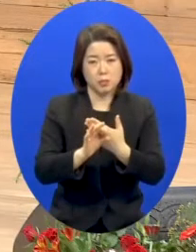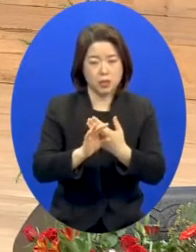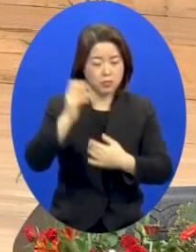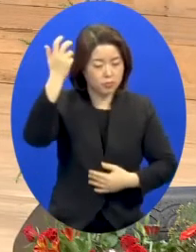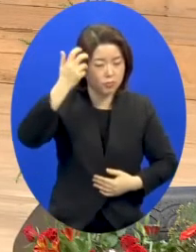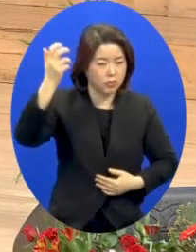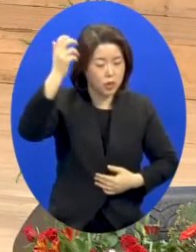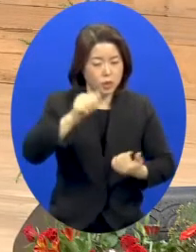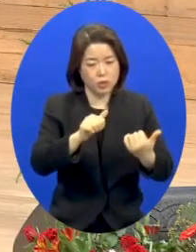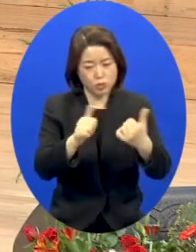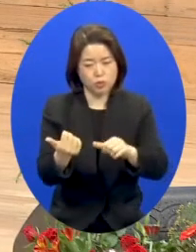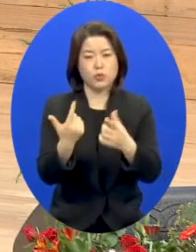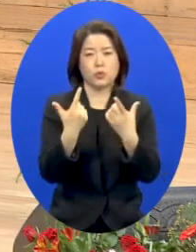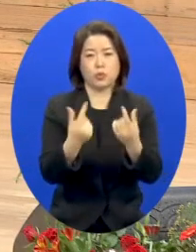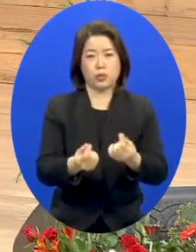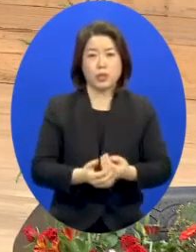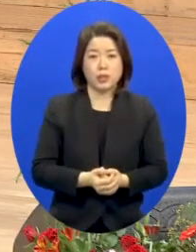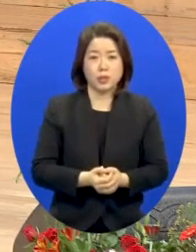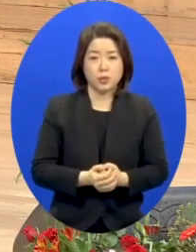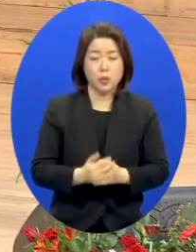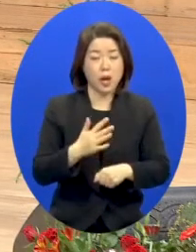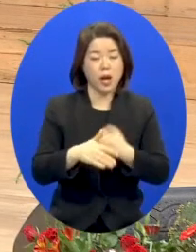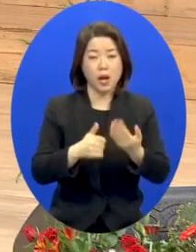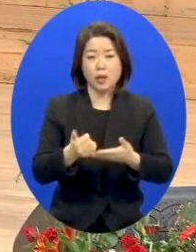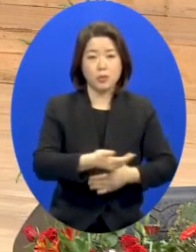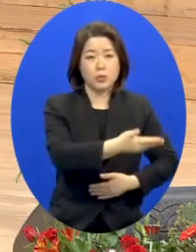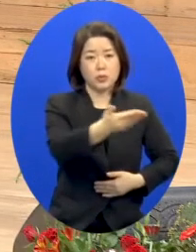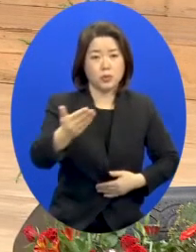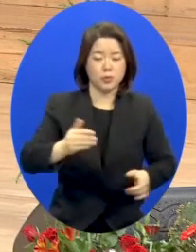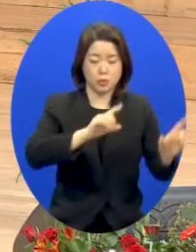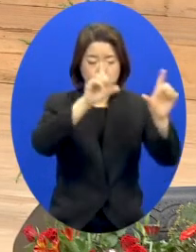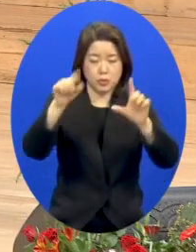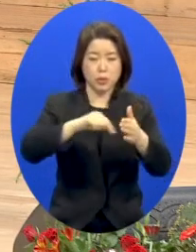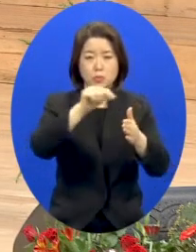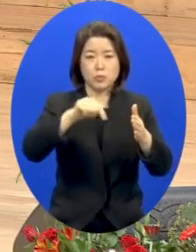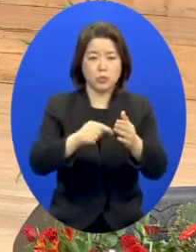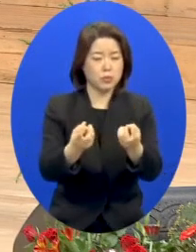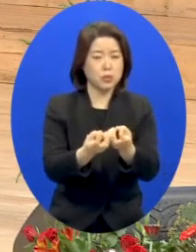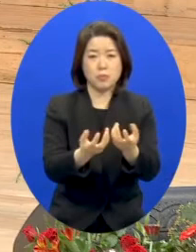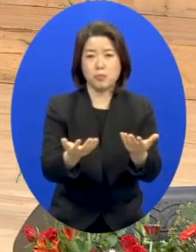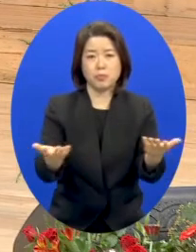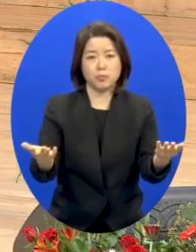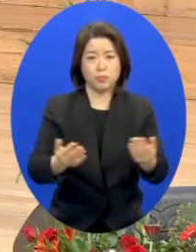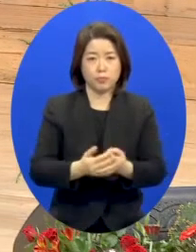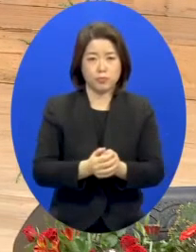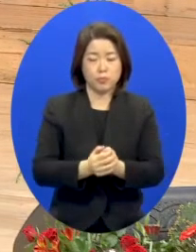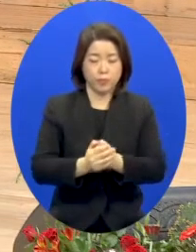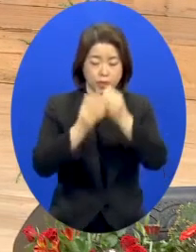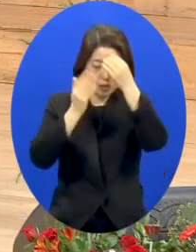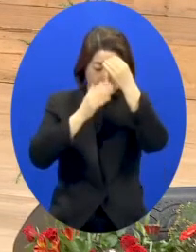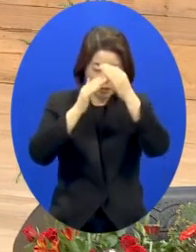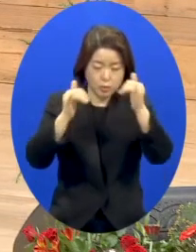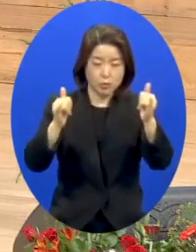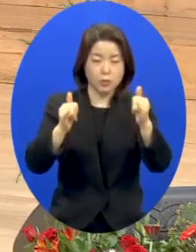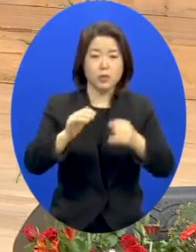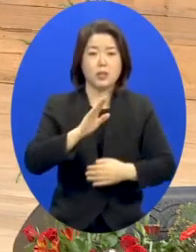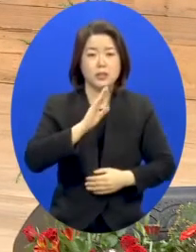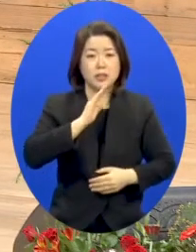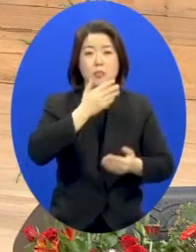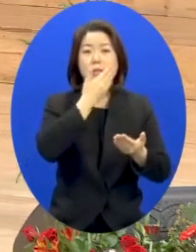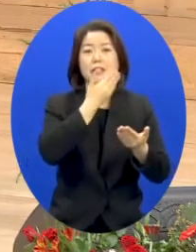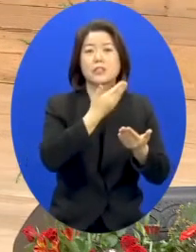겁니다 하나님도 여러분의 삶에 어떻게 하실 수가 없습니다 성도가 참 종교 한 것